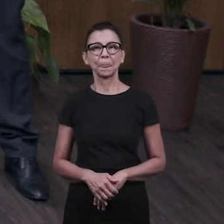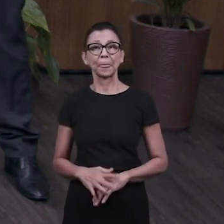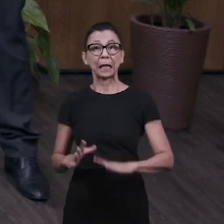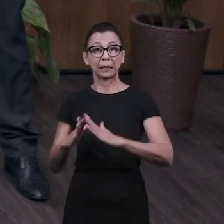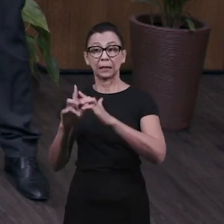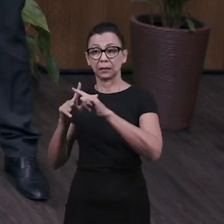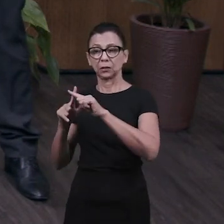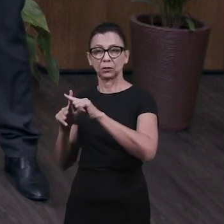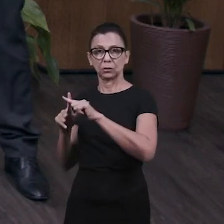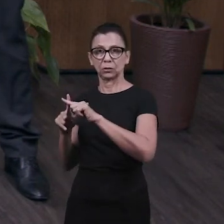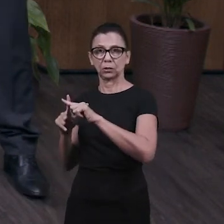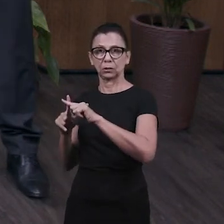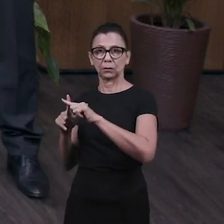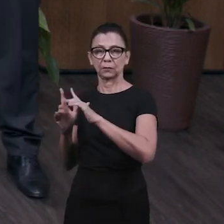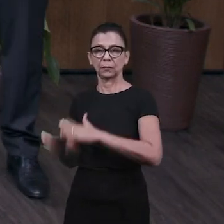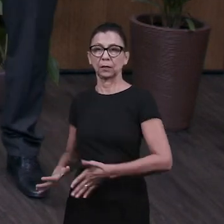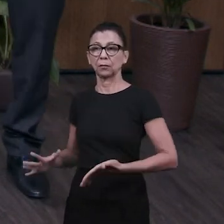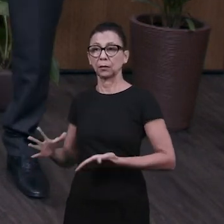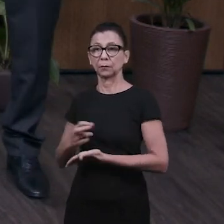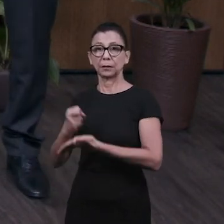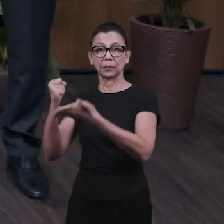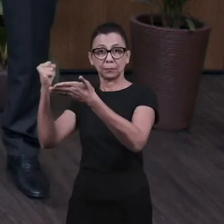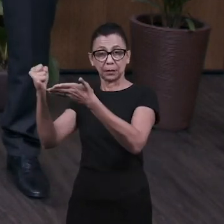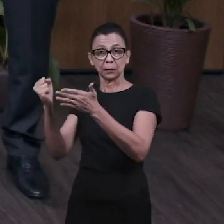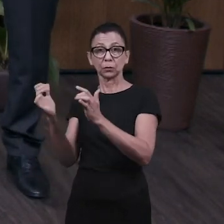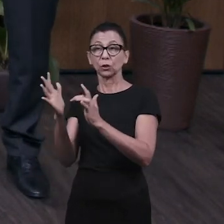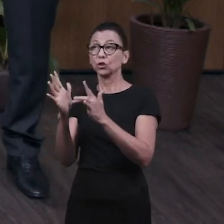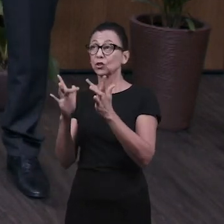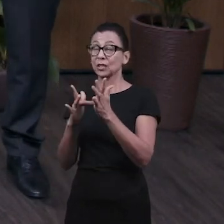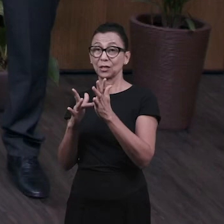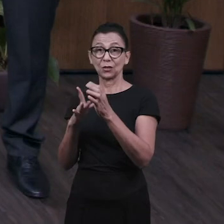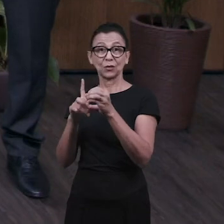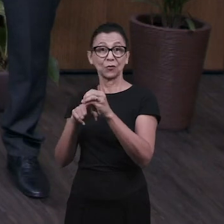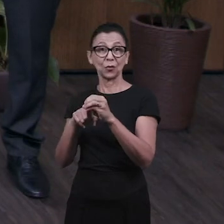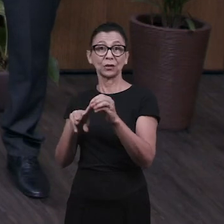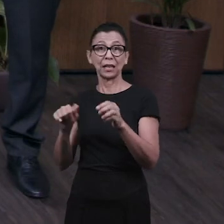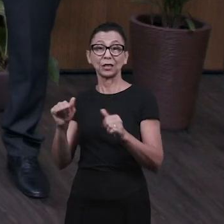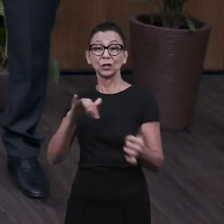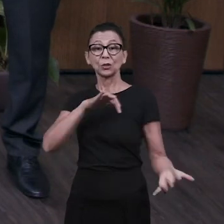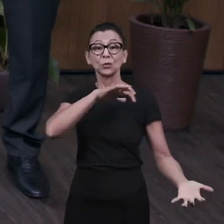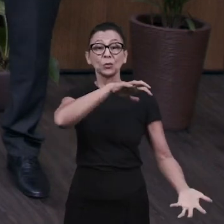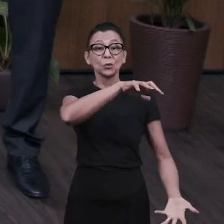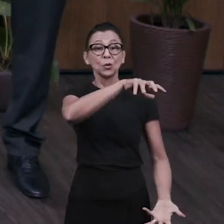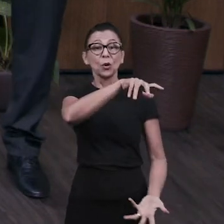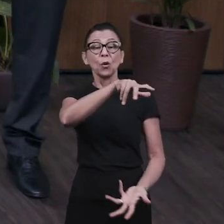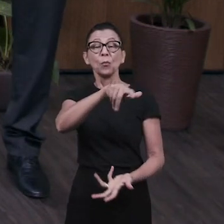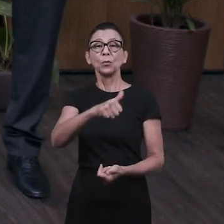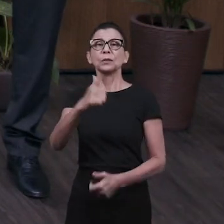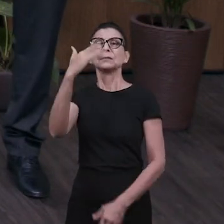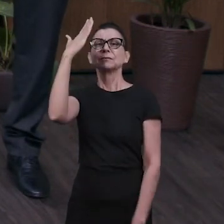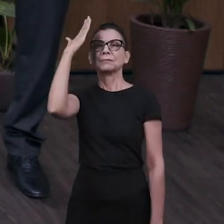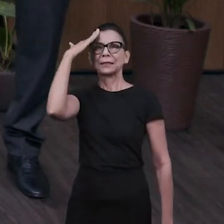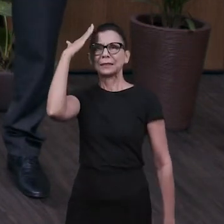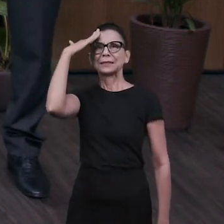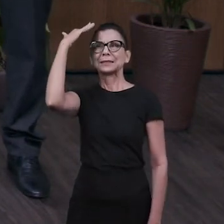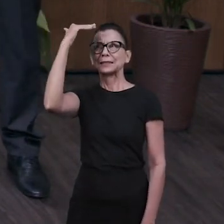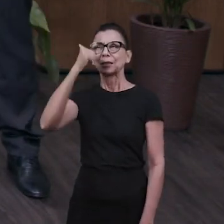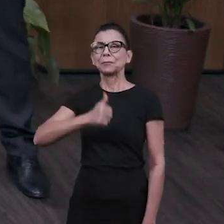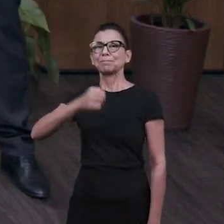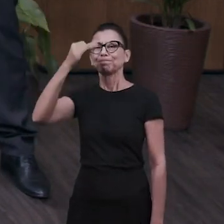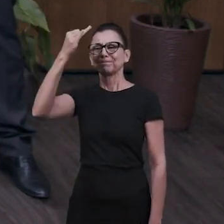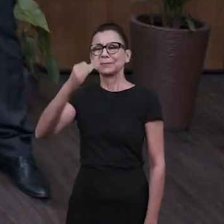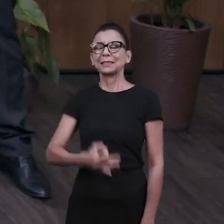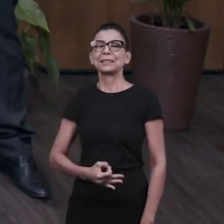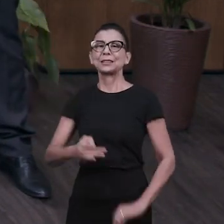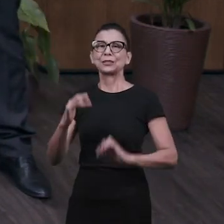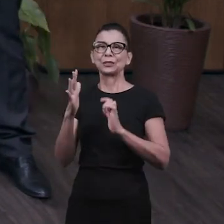l'Église, tout le monde saura que Jésus est revenu. Mais seulement les